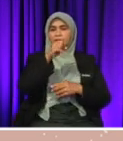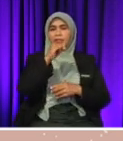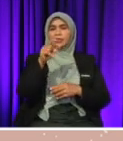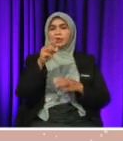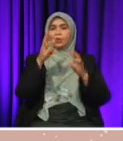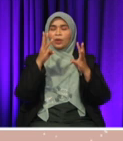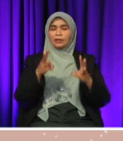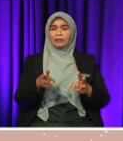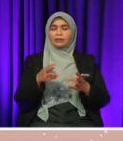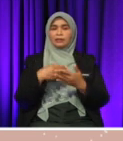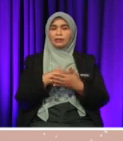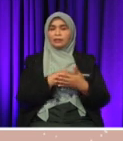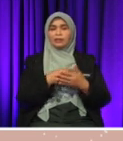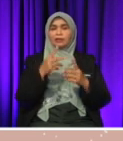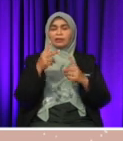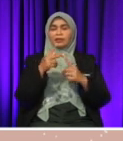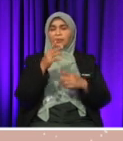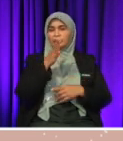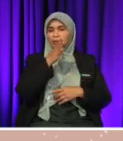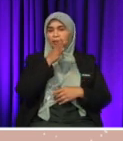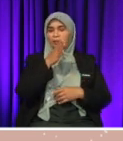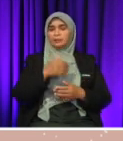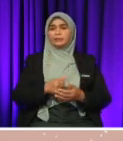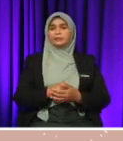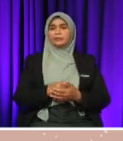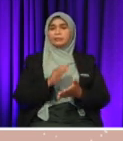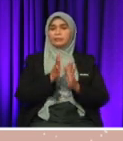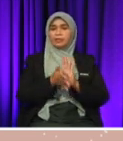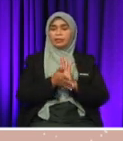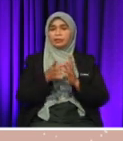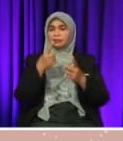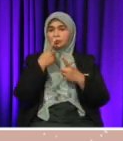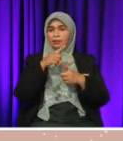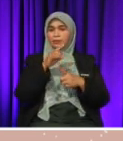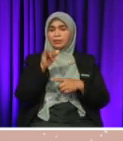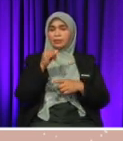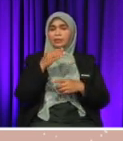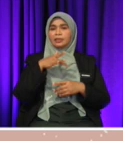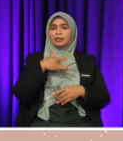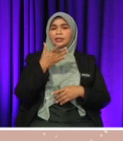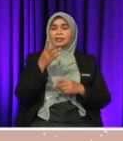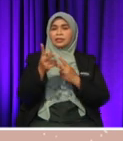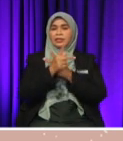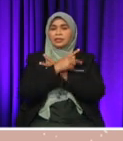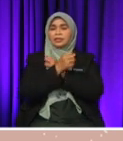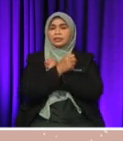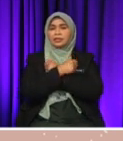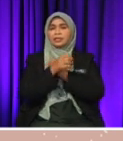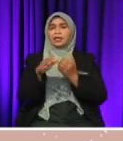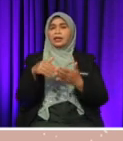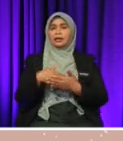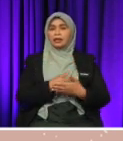dan kepada siapa kepada Ibu jadi jawabannya hilang perasaan kasih sayang anak